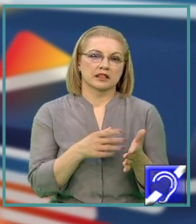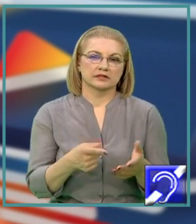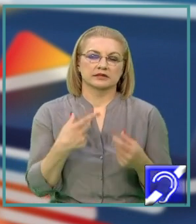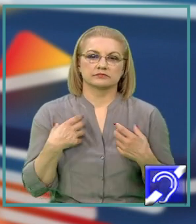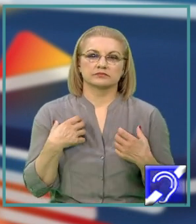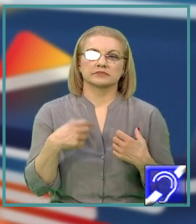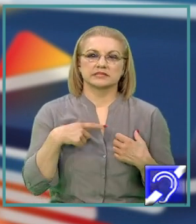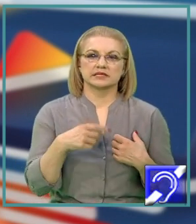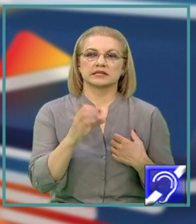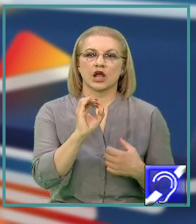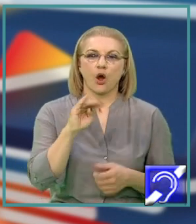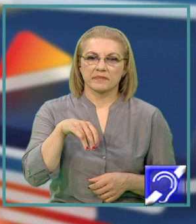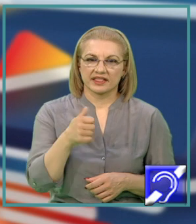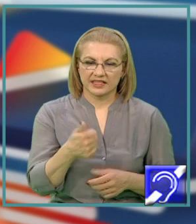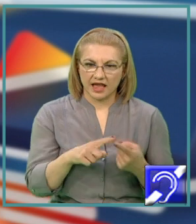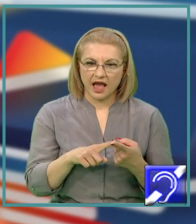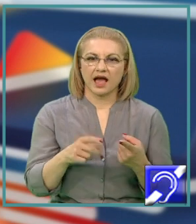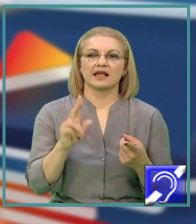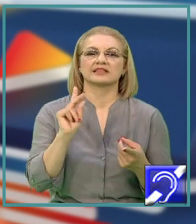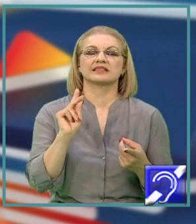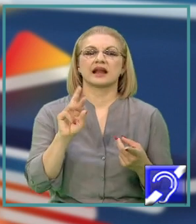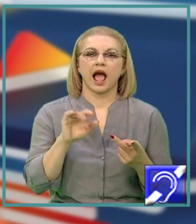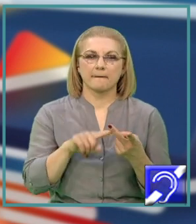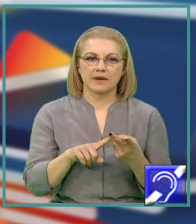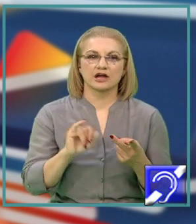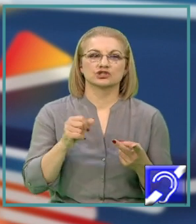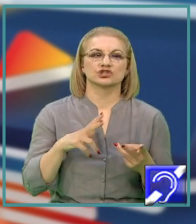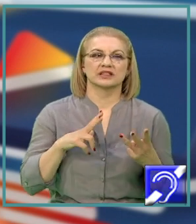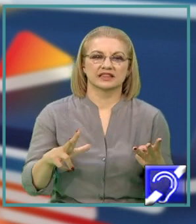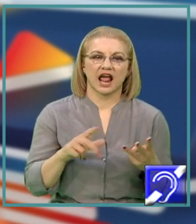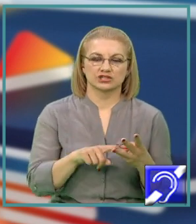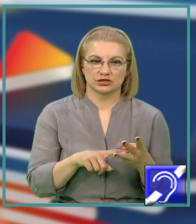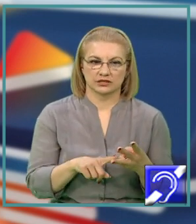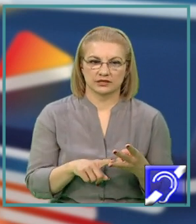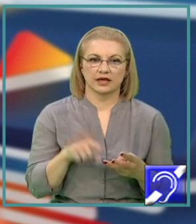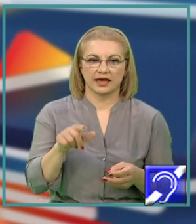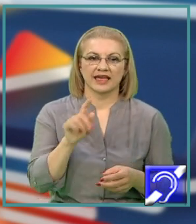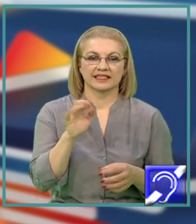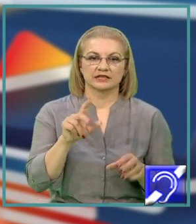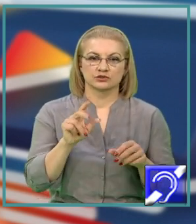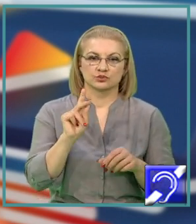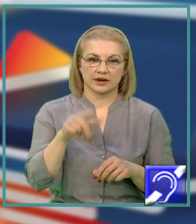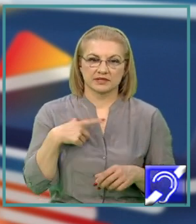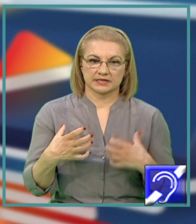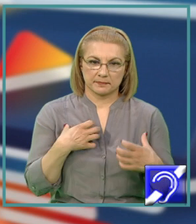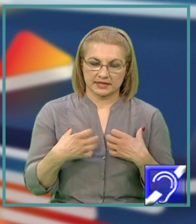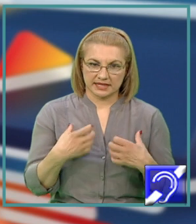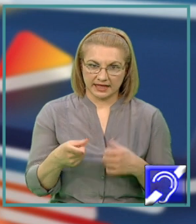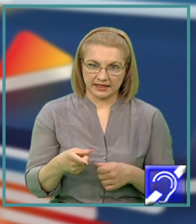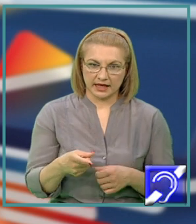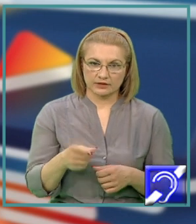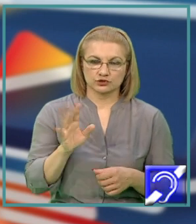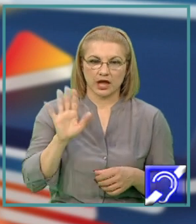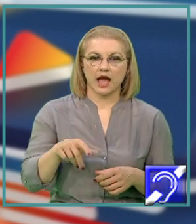drama și tragedia. Textul dramatic, trebuie să știți, se mai numește și piesă de teatru și are ca